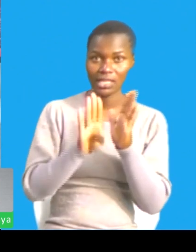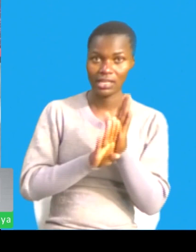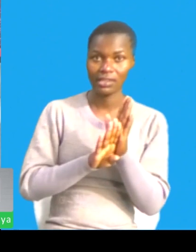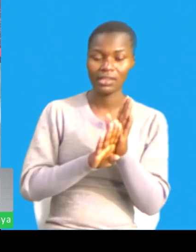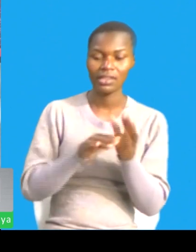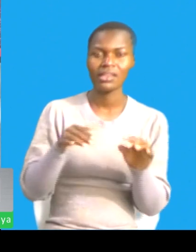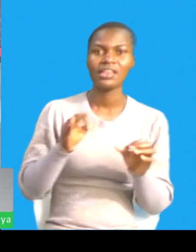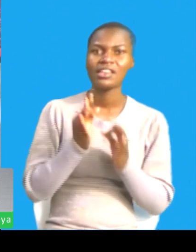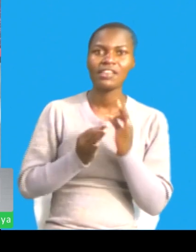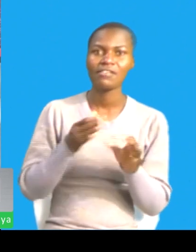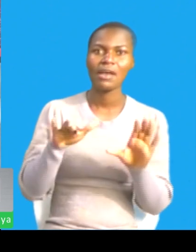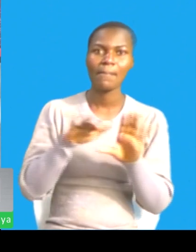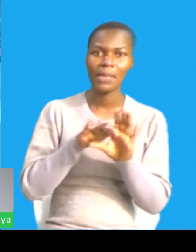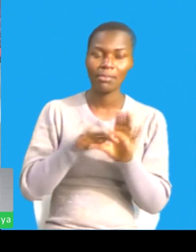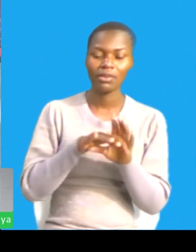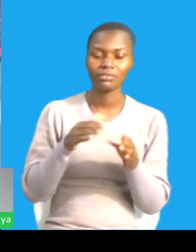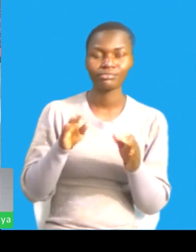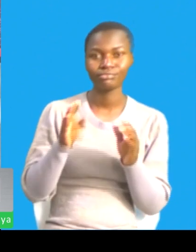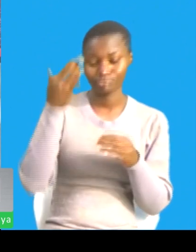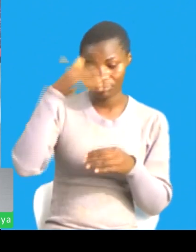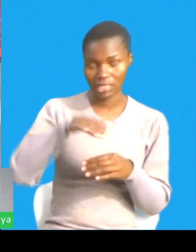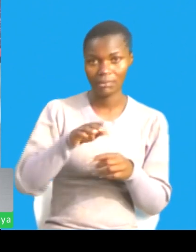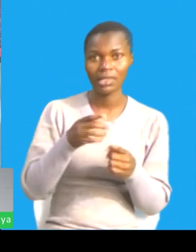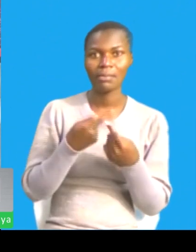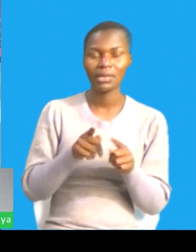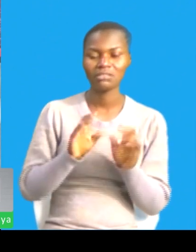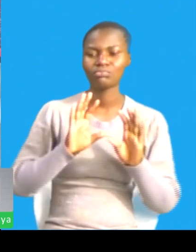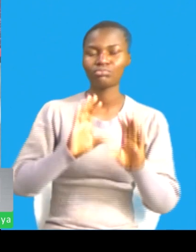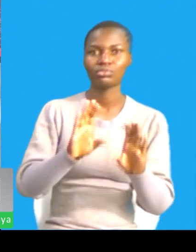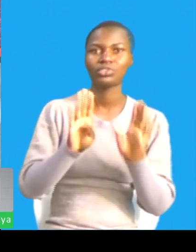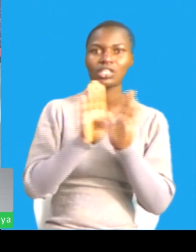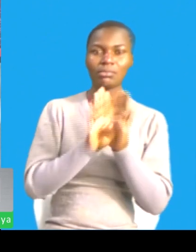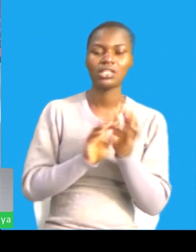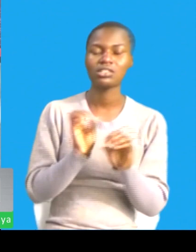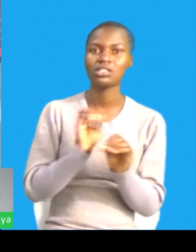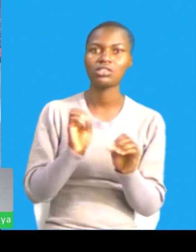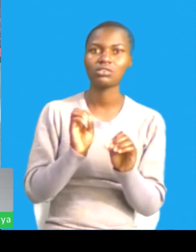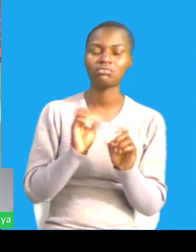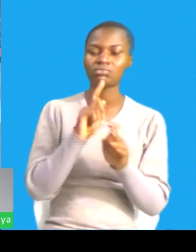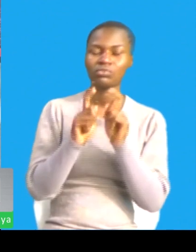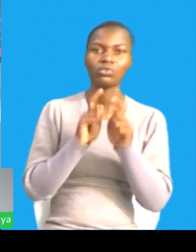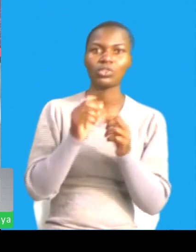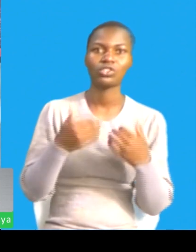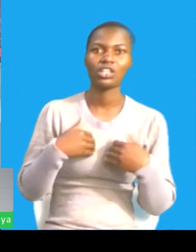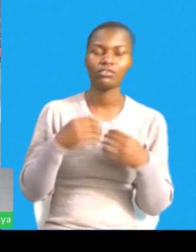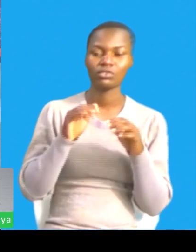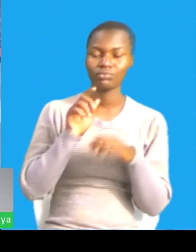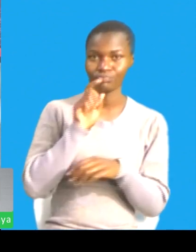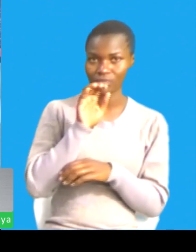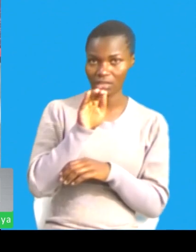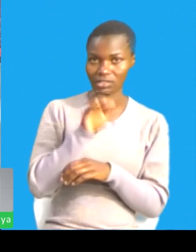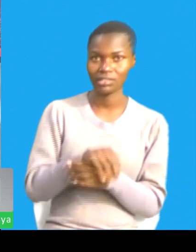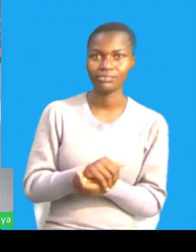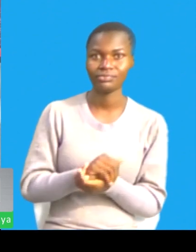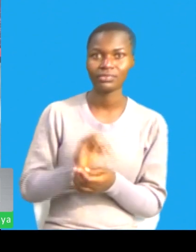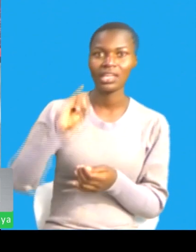of parliament and you've never pushed a bill, we really need to ask you questions. So Jane, good job.